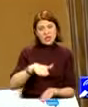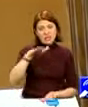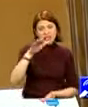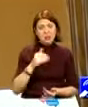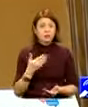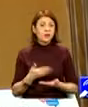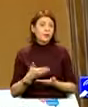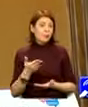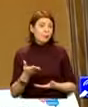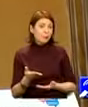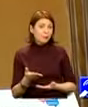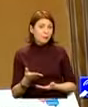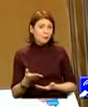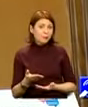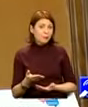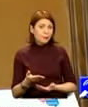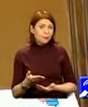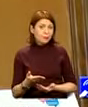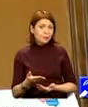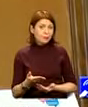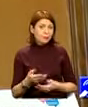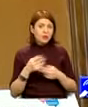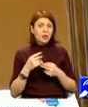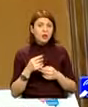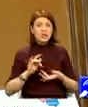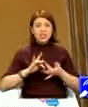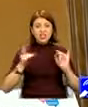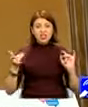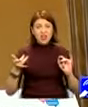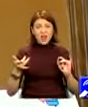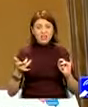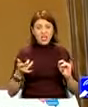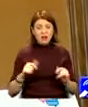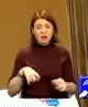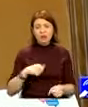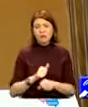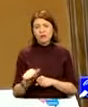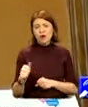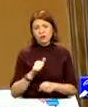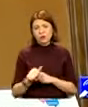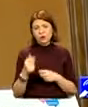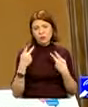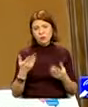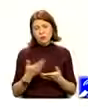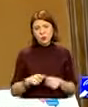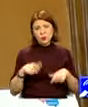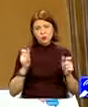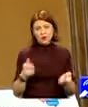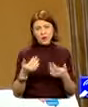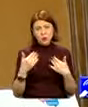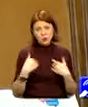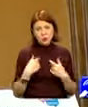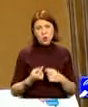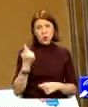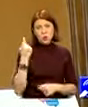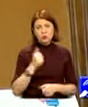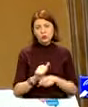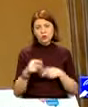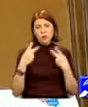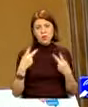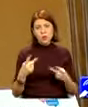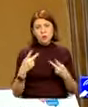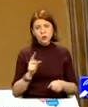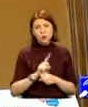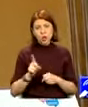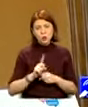repede un televizor prioritatea manuală acestei guvernări unul dintre cele mai lungi